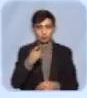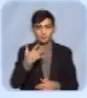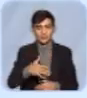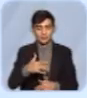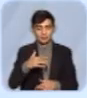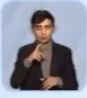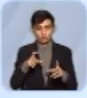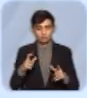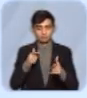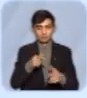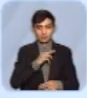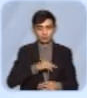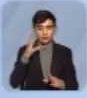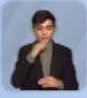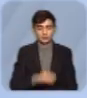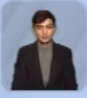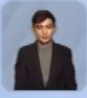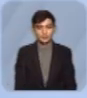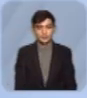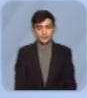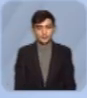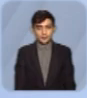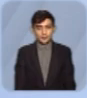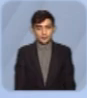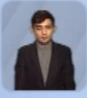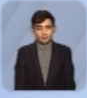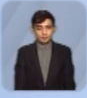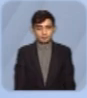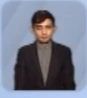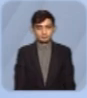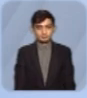айтылған сөз ғана. Жан Болат Санияз, Кирилл Ефремов, Информбюро, Шығыс Қазақстан облысы.